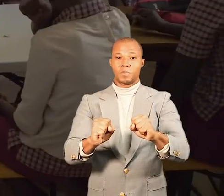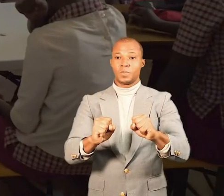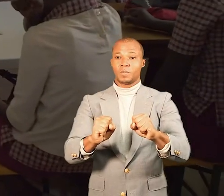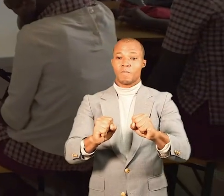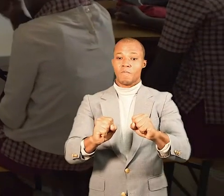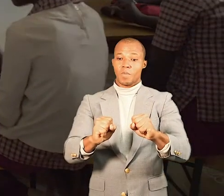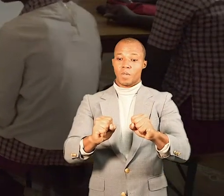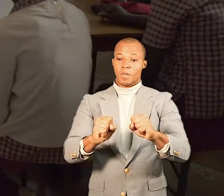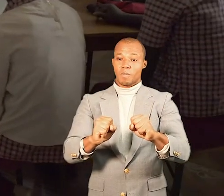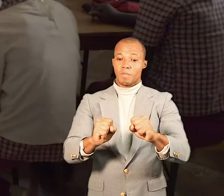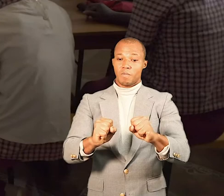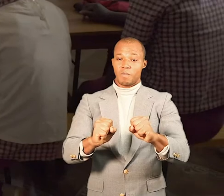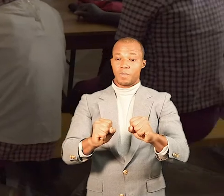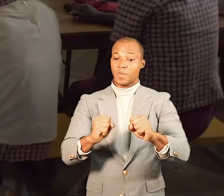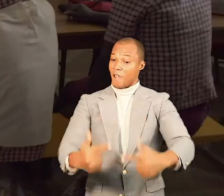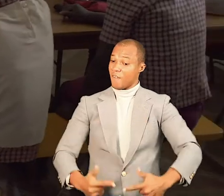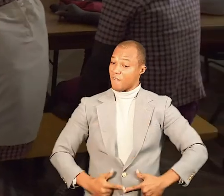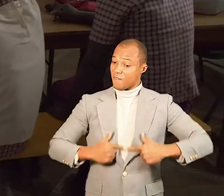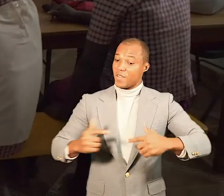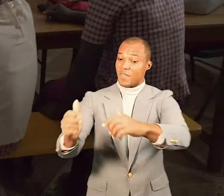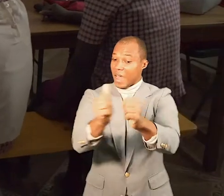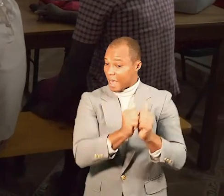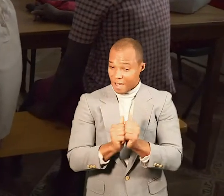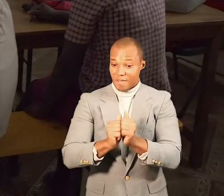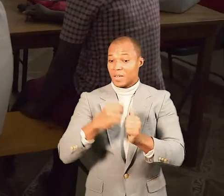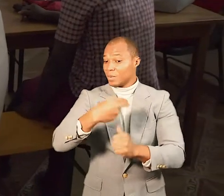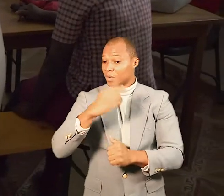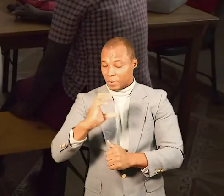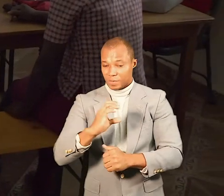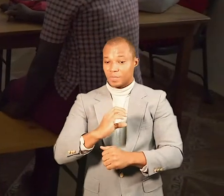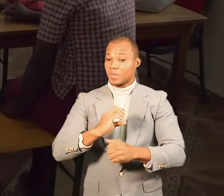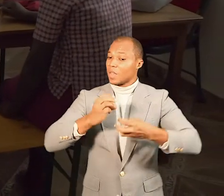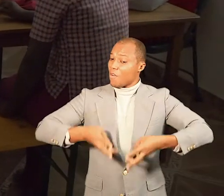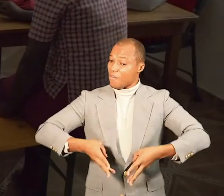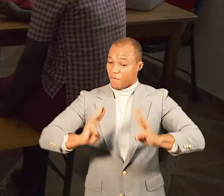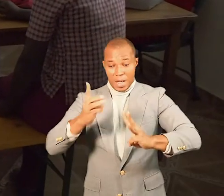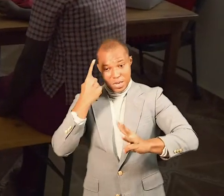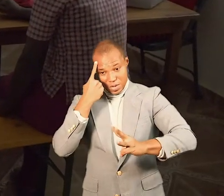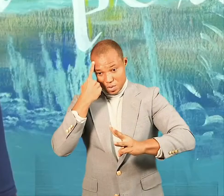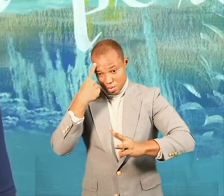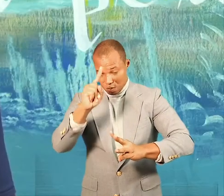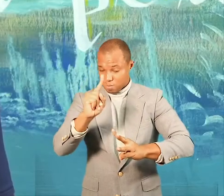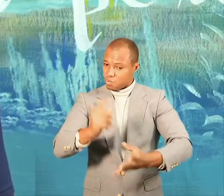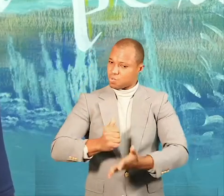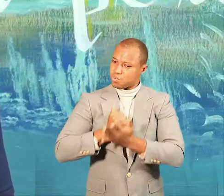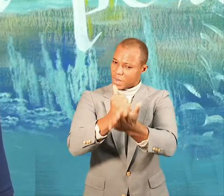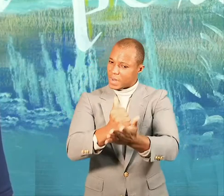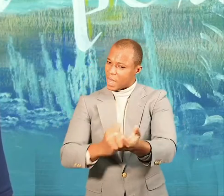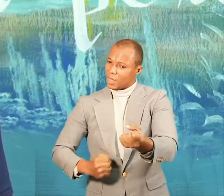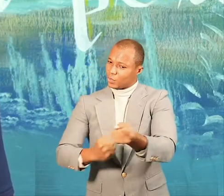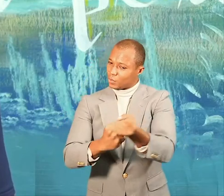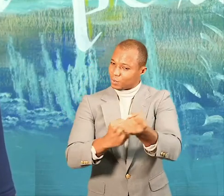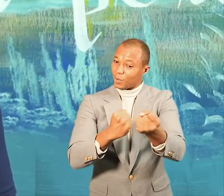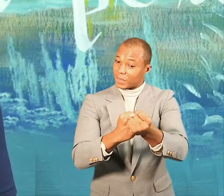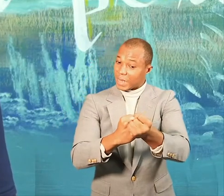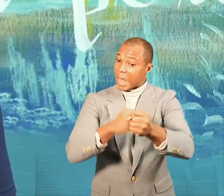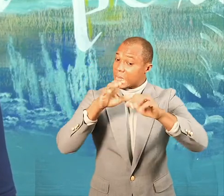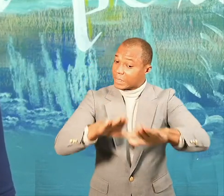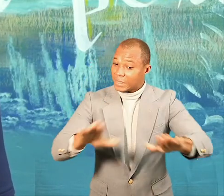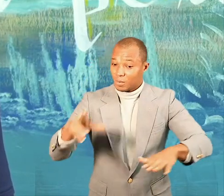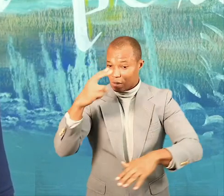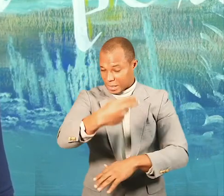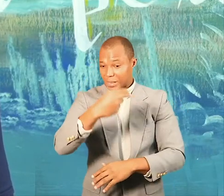capable à venir adapter yo timon ça les ou capter yo gen une façon ou capable capter yo c'est pas même